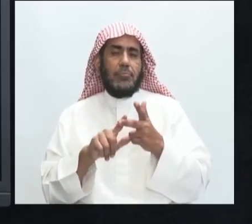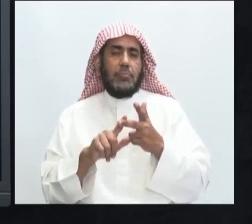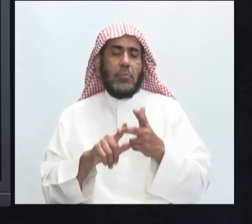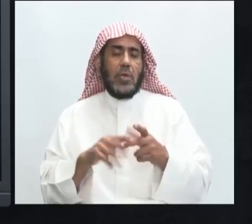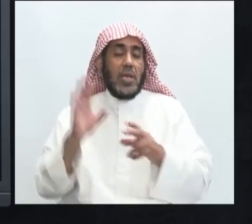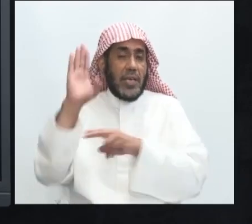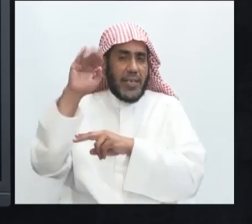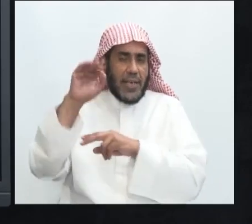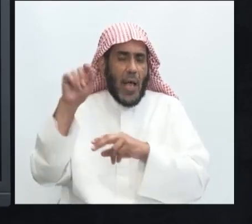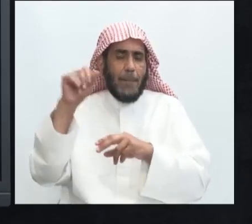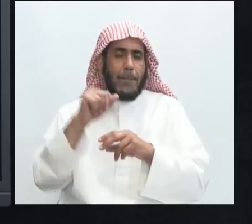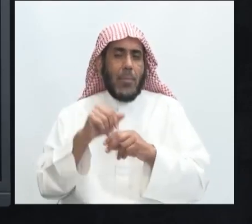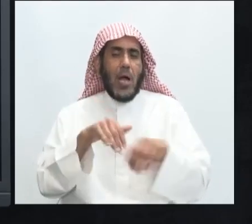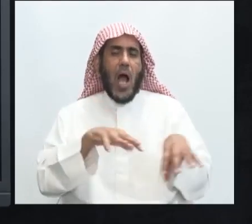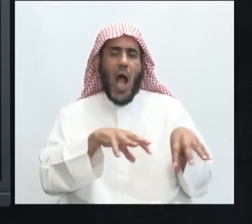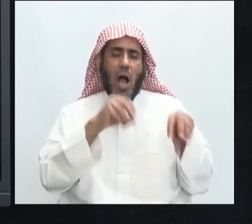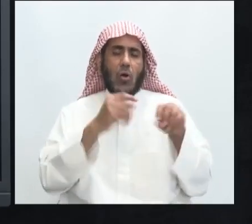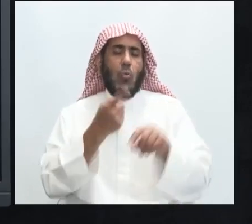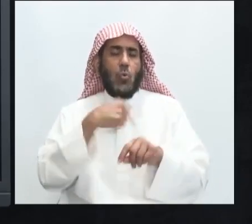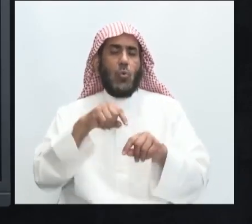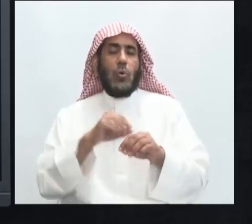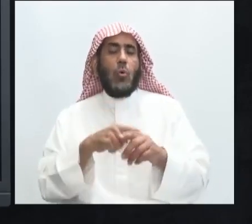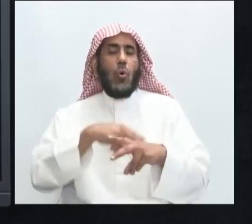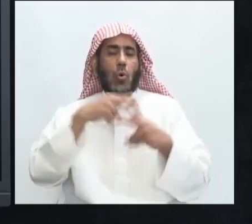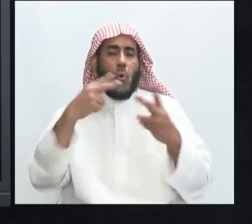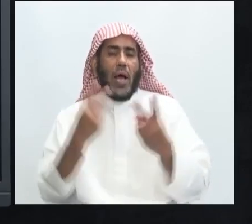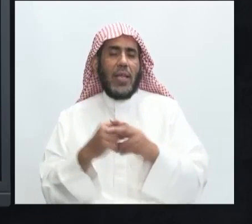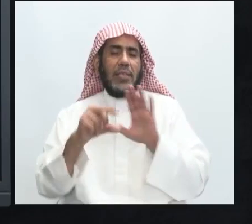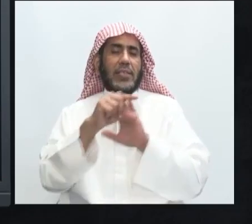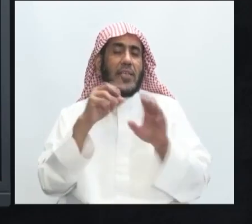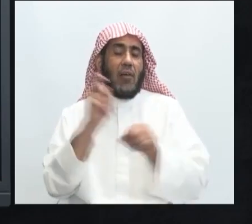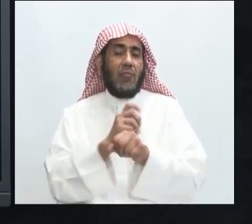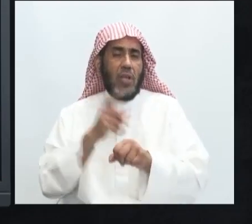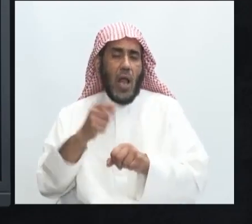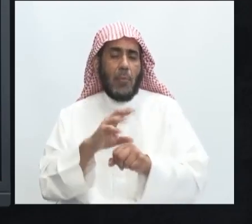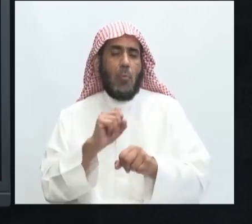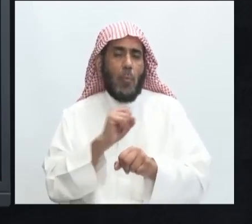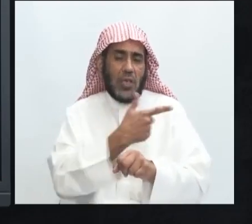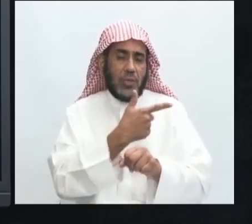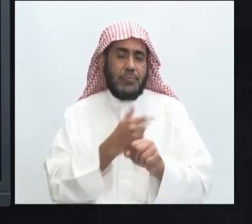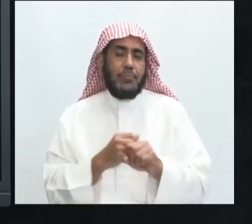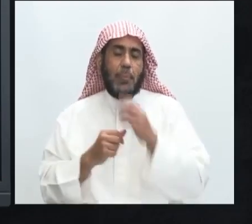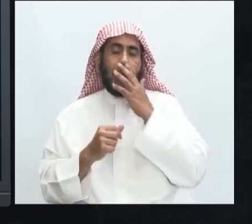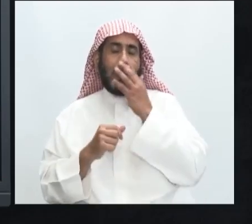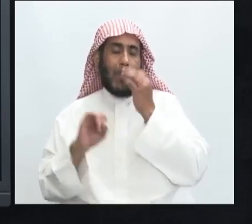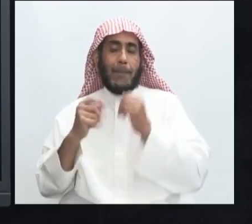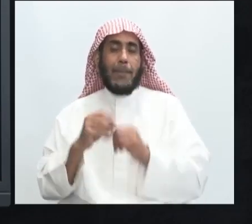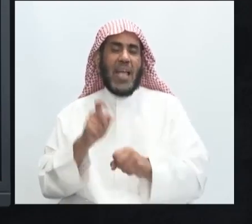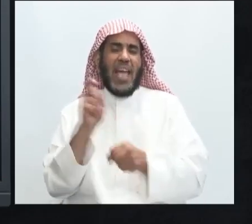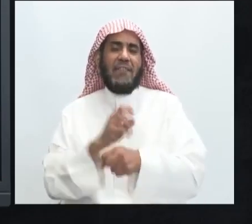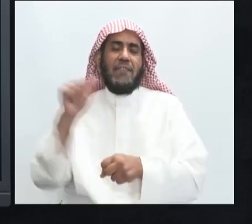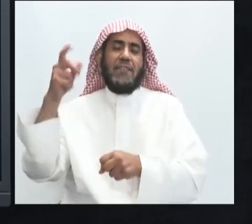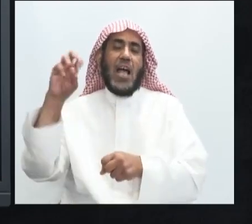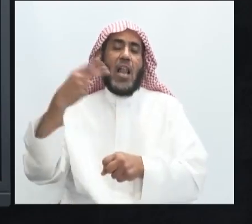اركع انقذوا كل هذه صيغ فعل الامر المباشره صيغه فعل الامر المباشره افعل